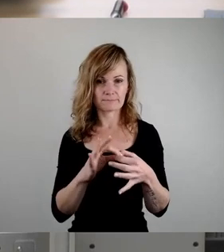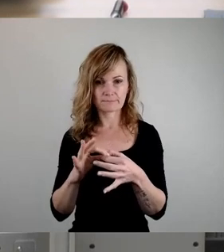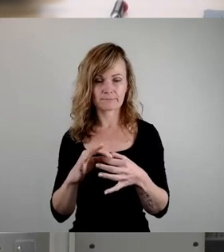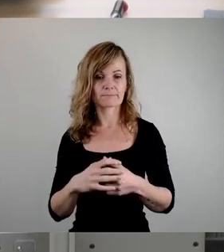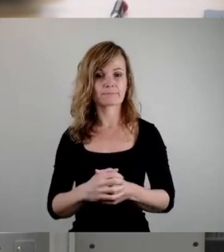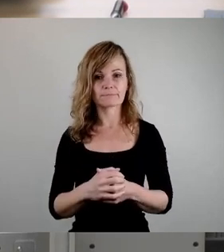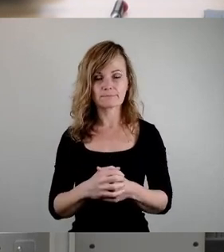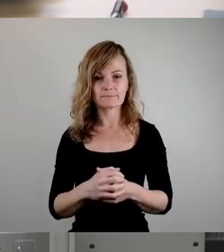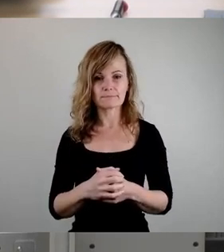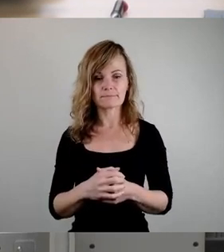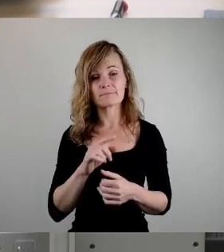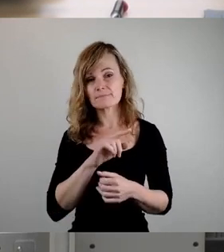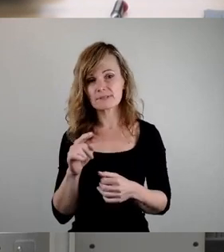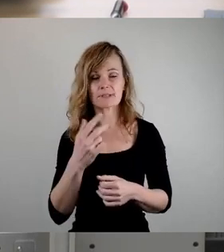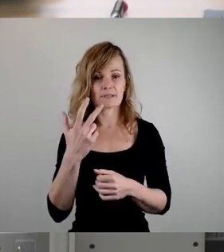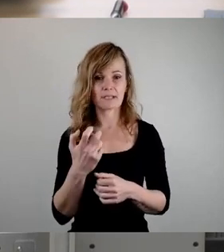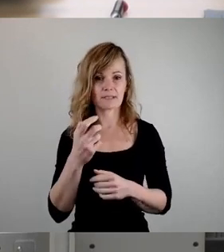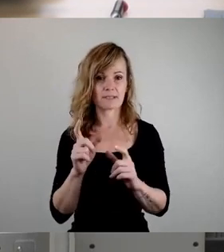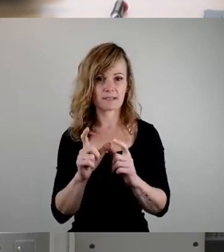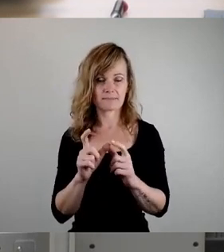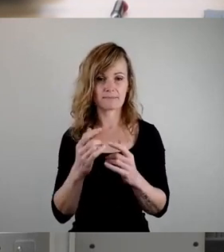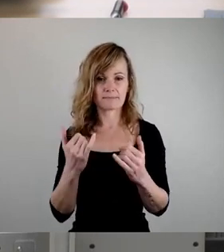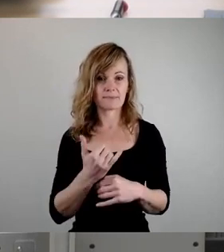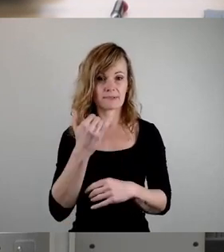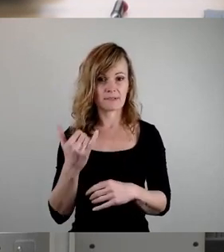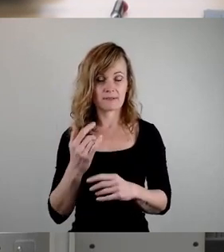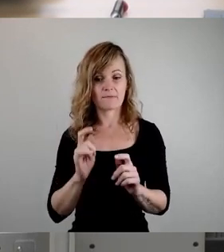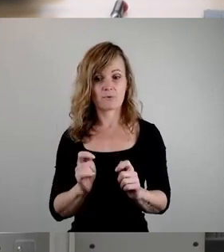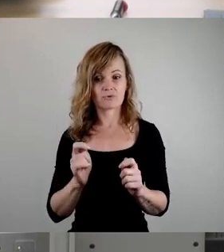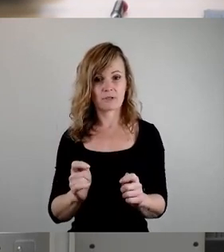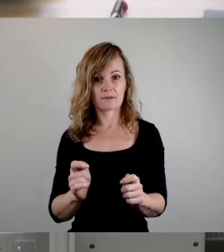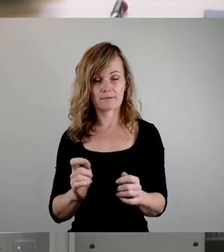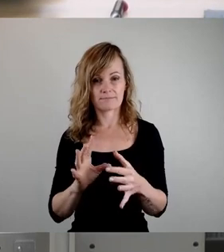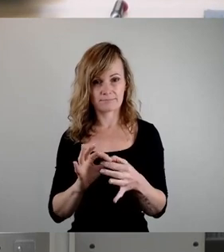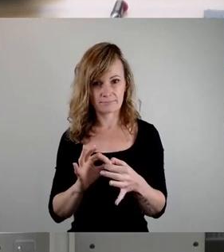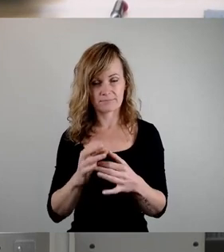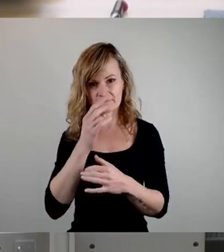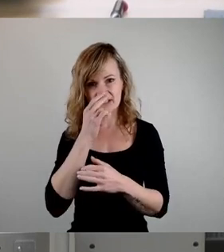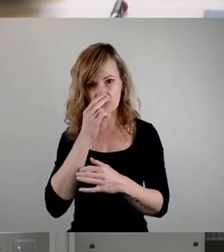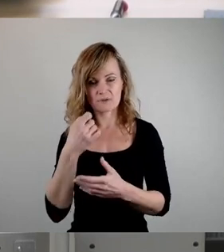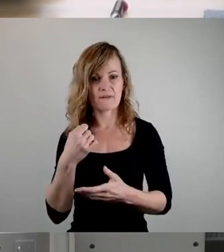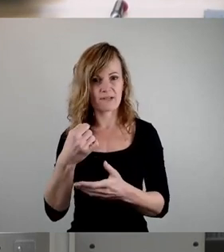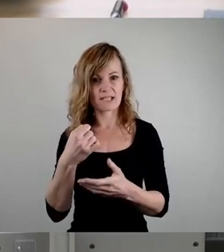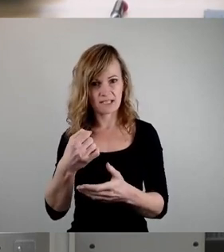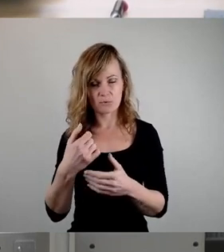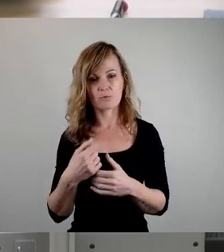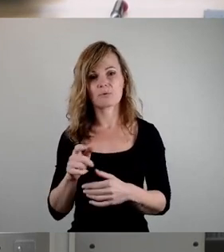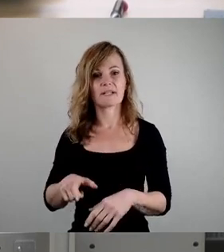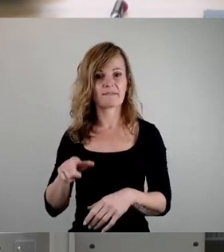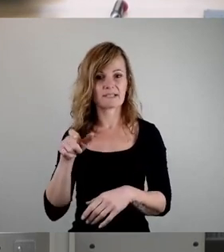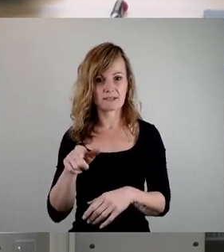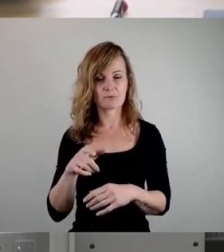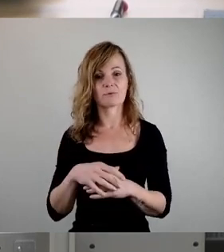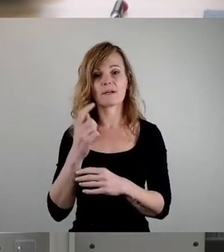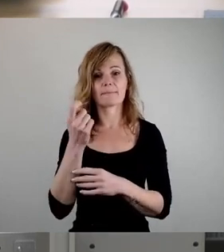es bis zum 30. September diesen Jahres einen Vorschlag bezüglich Finanzierung, Investitions- und Betriebskosten geben kann und der